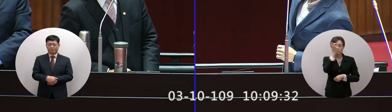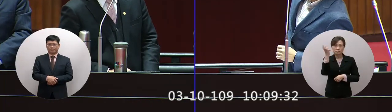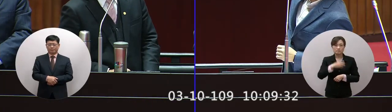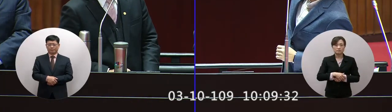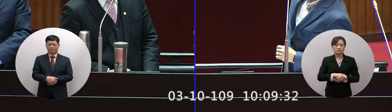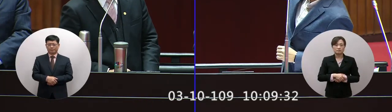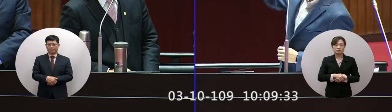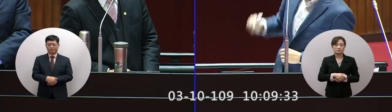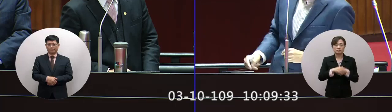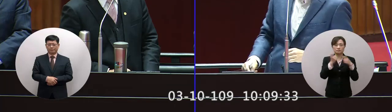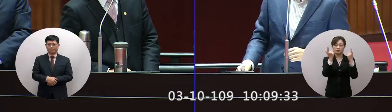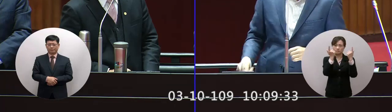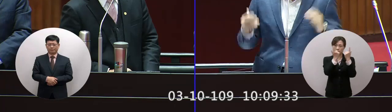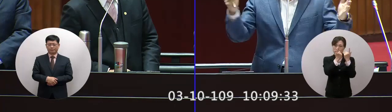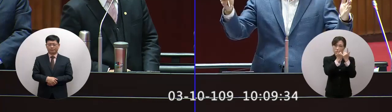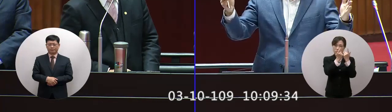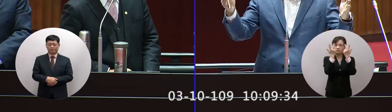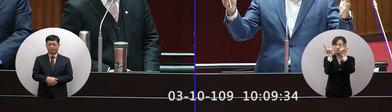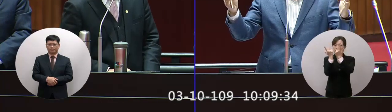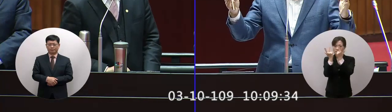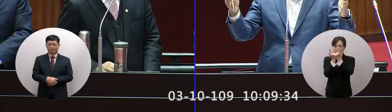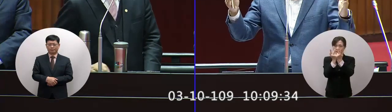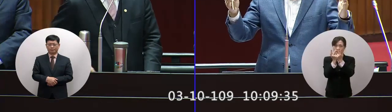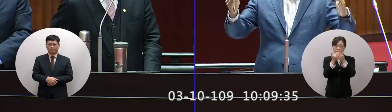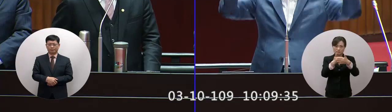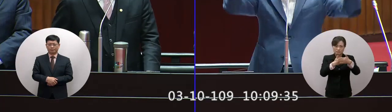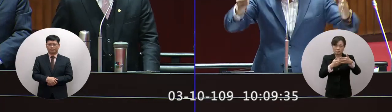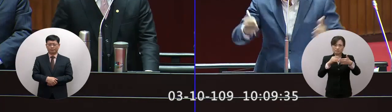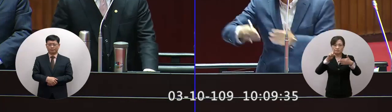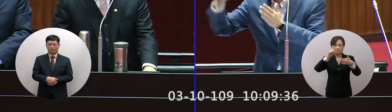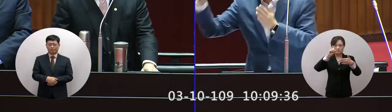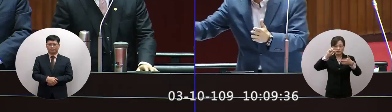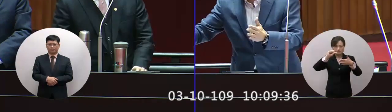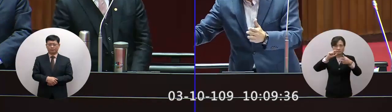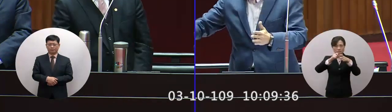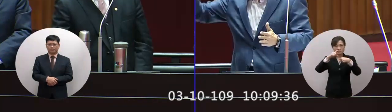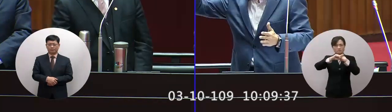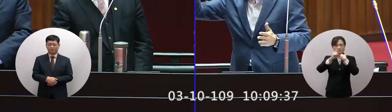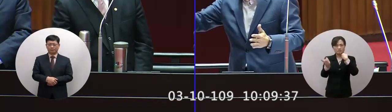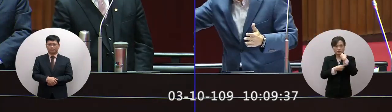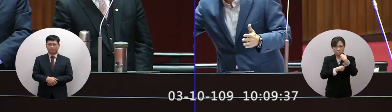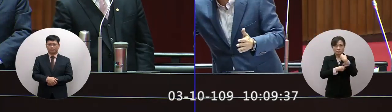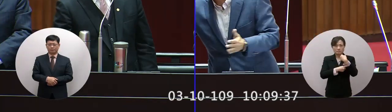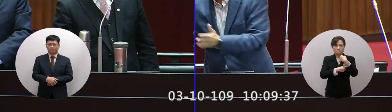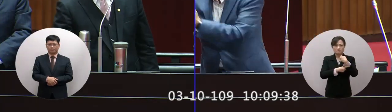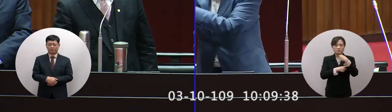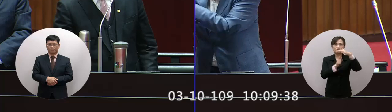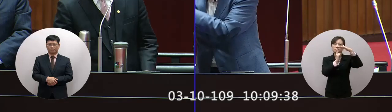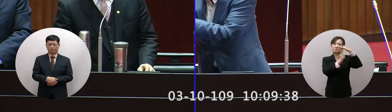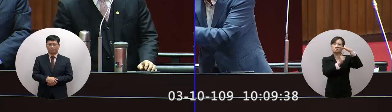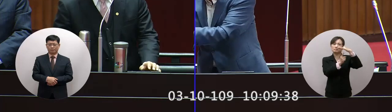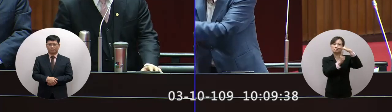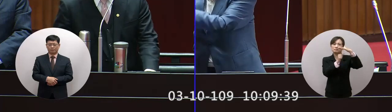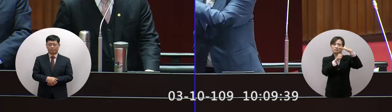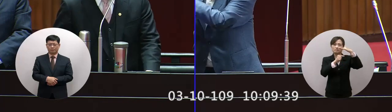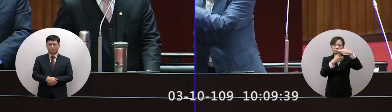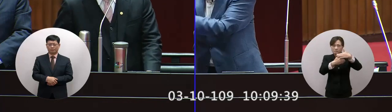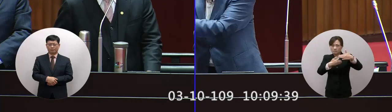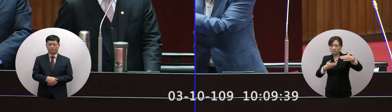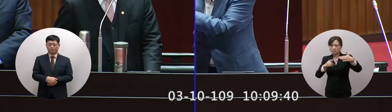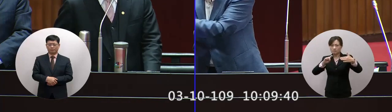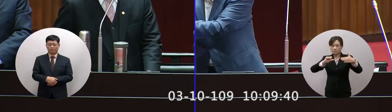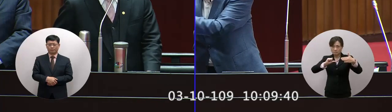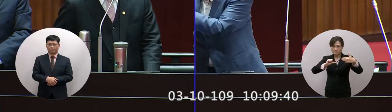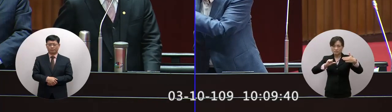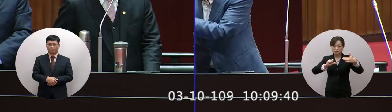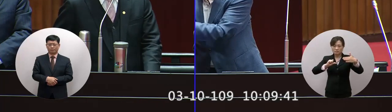是台北新北，它就15公尺。你高速公路旁边15公尺，你第16公尺你就享有